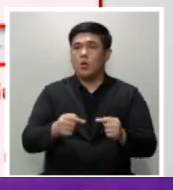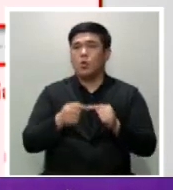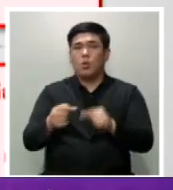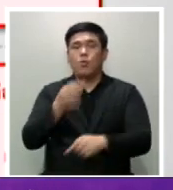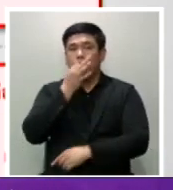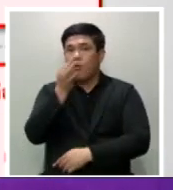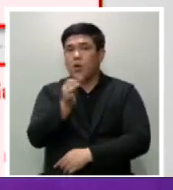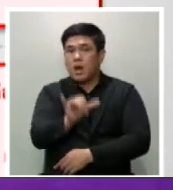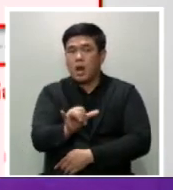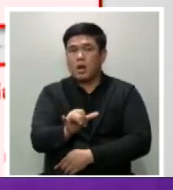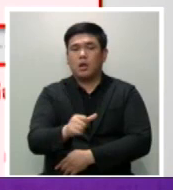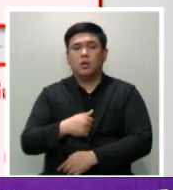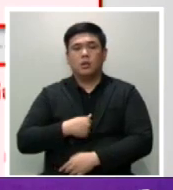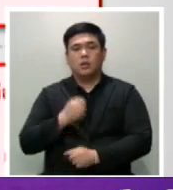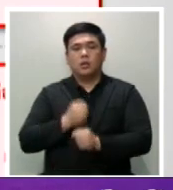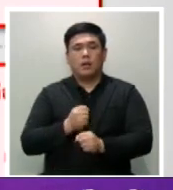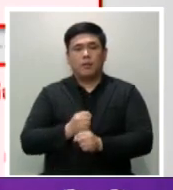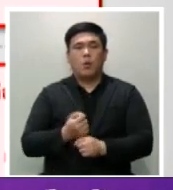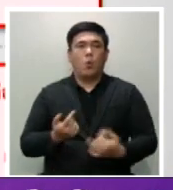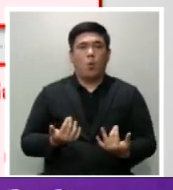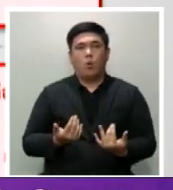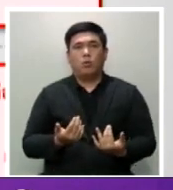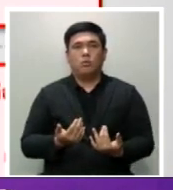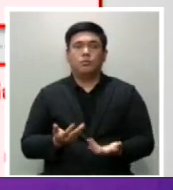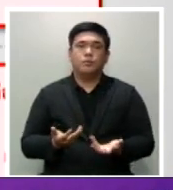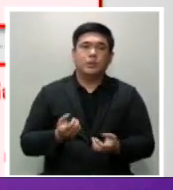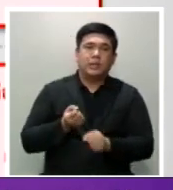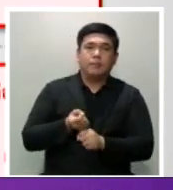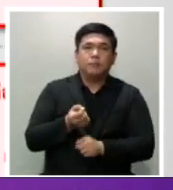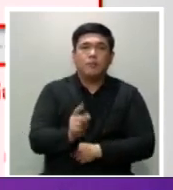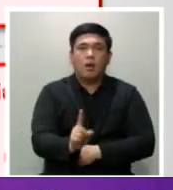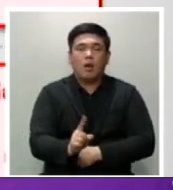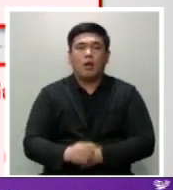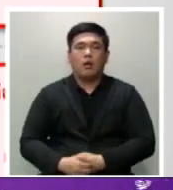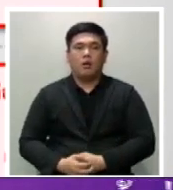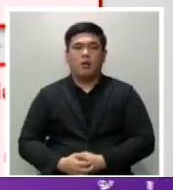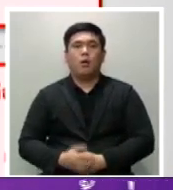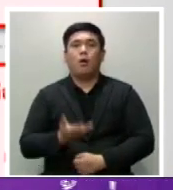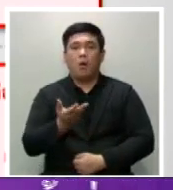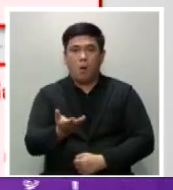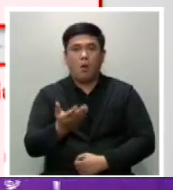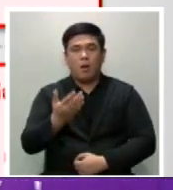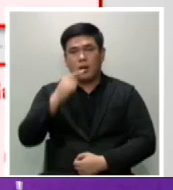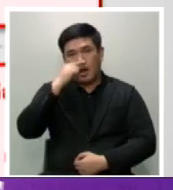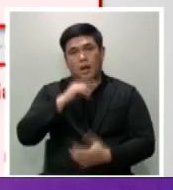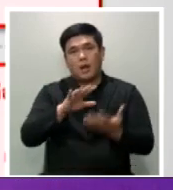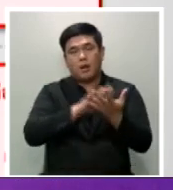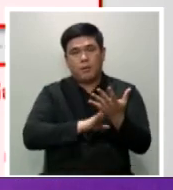องแต่เขาเดือดร้อนจะเรียกว่าร้อนตัวอะไรก็ช่างเขาเถอะขอให้รัฐบาลไทยช่